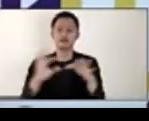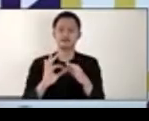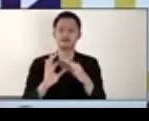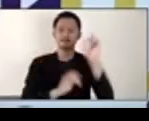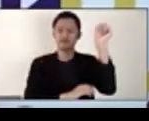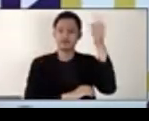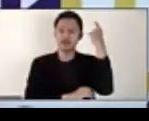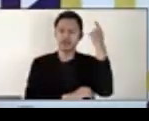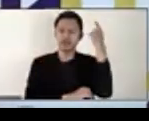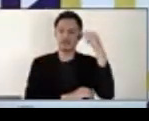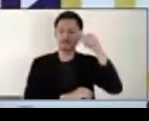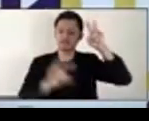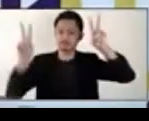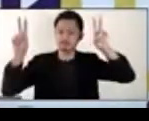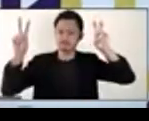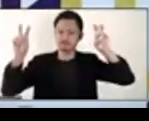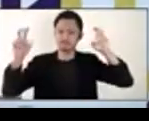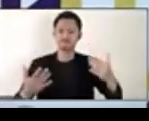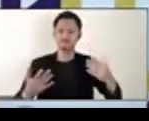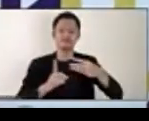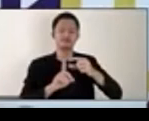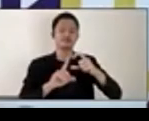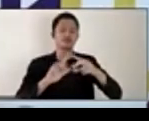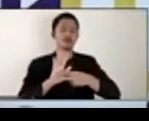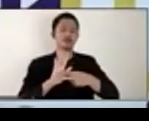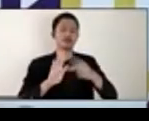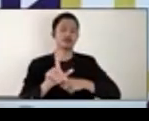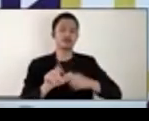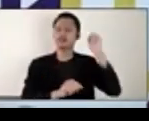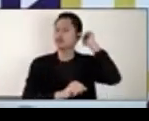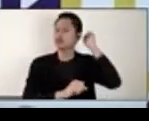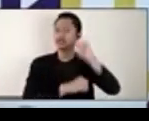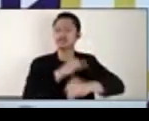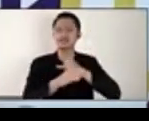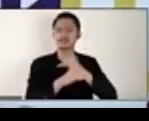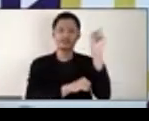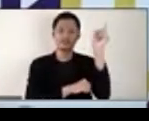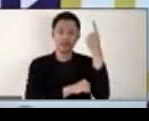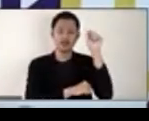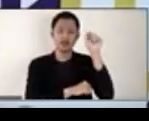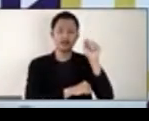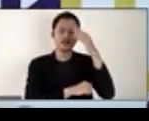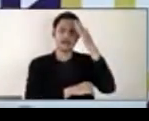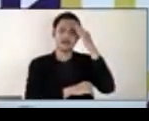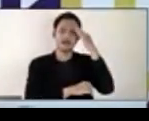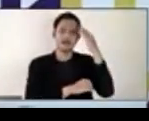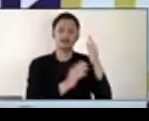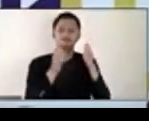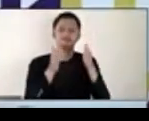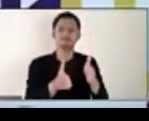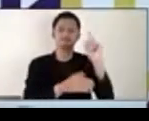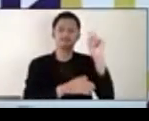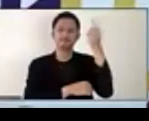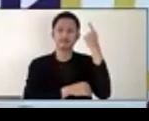dan badannya dalam hal ini di bidang ini instansi pemerintahan ya kepala seksi di instansi pemerintahan tetapi juga